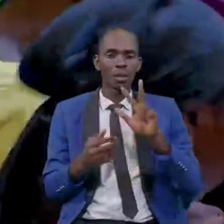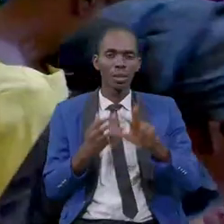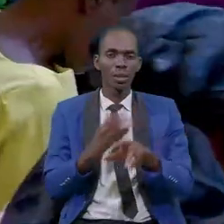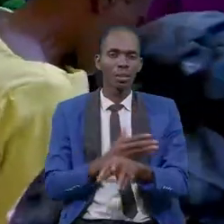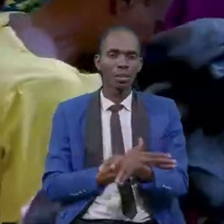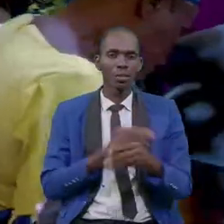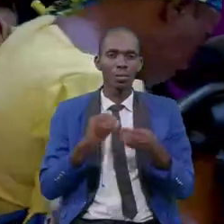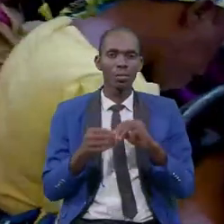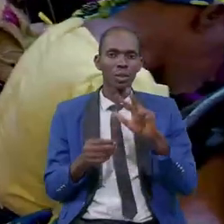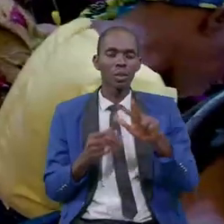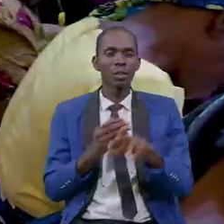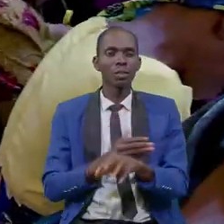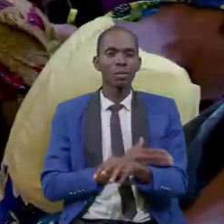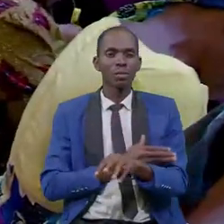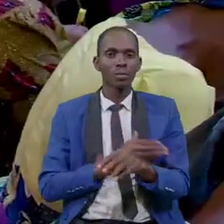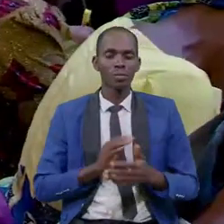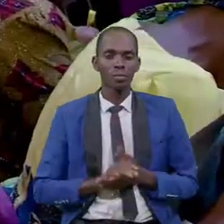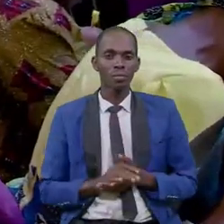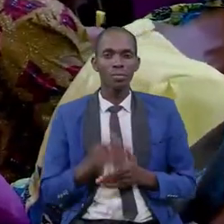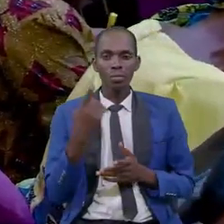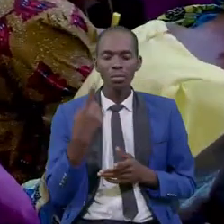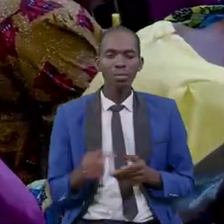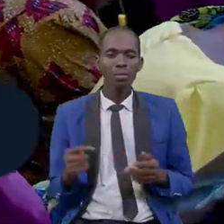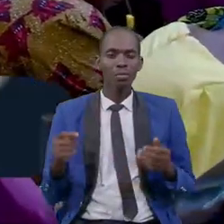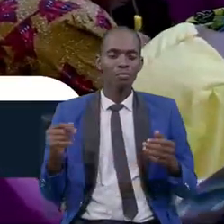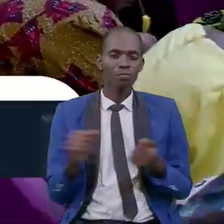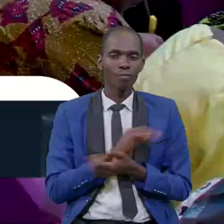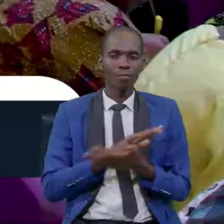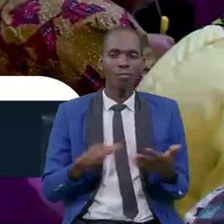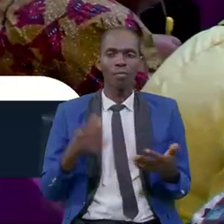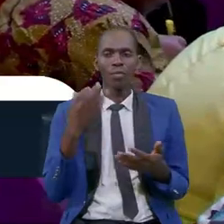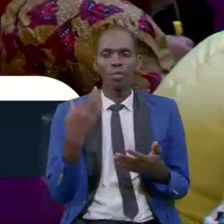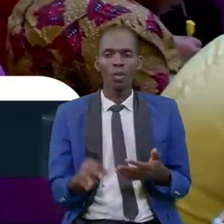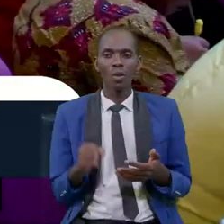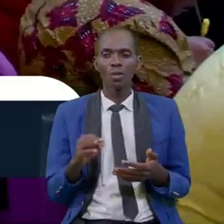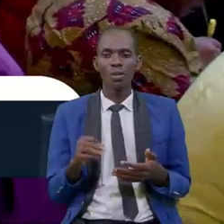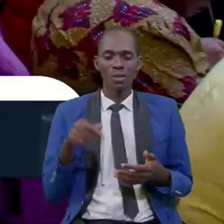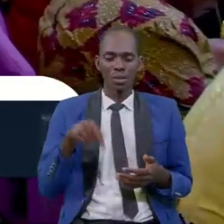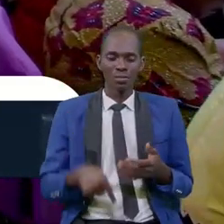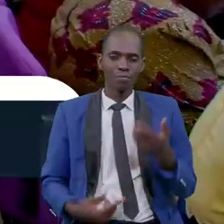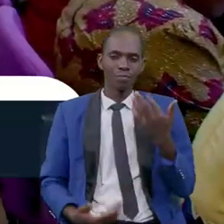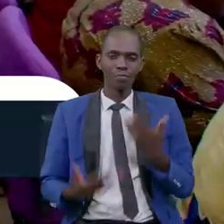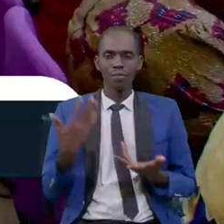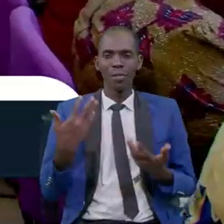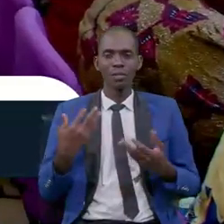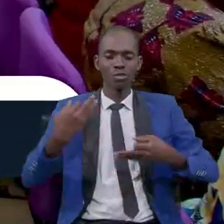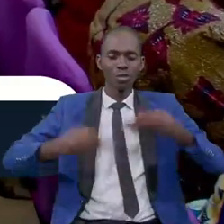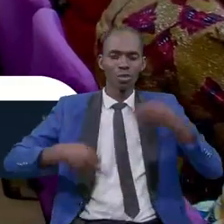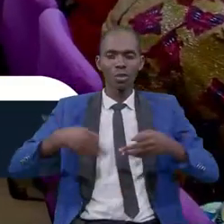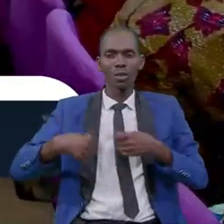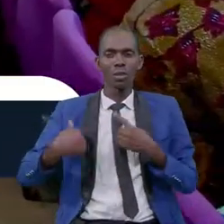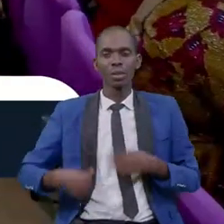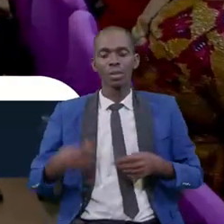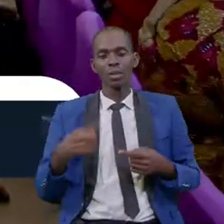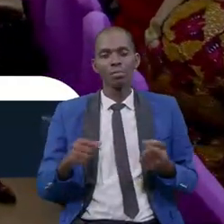repentir. La troisième partie, si nous allons voir ici la damnation des cœurs condamnés